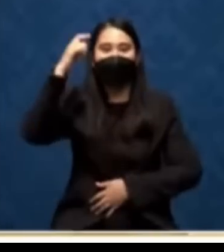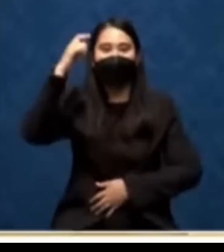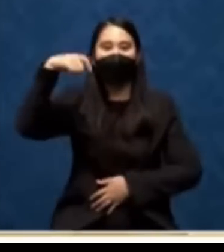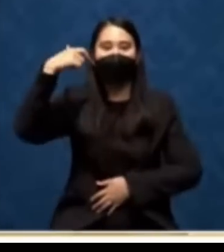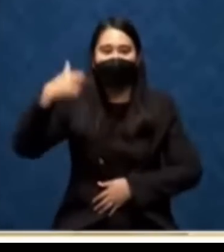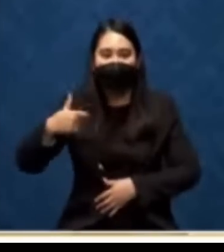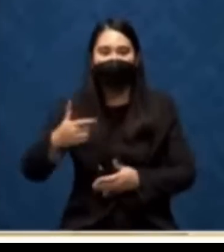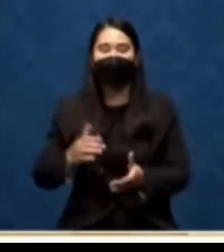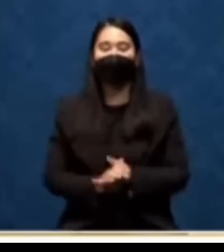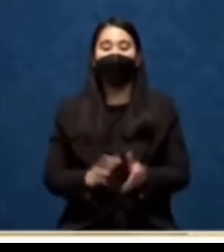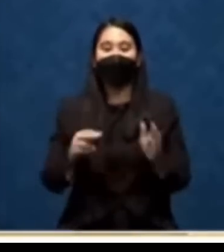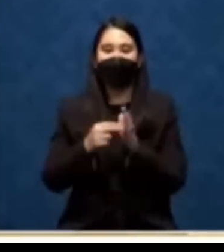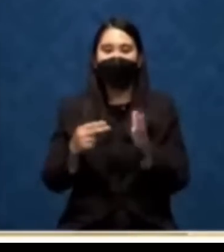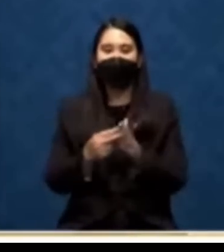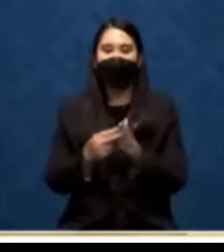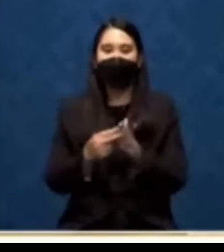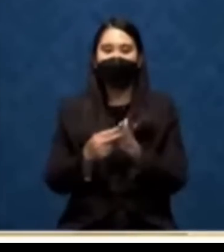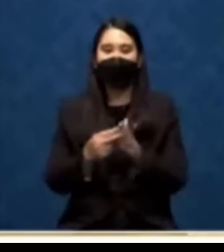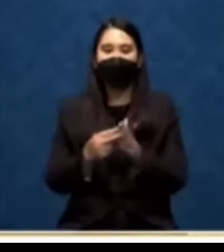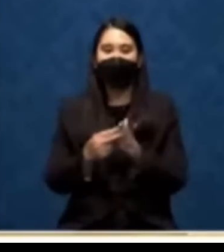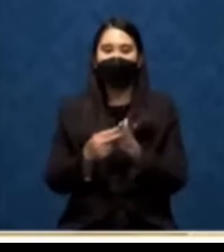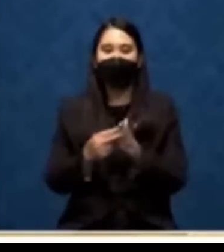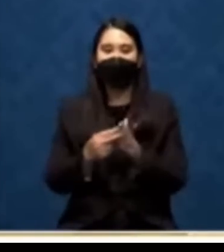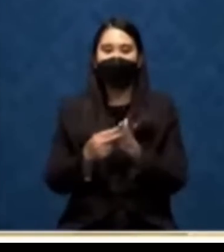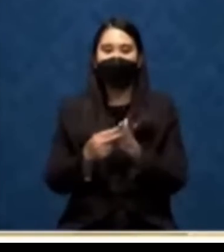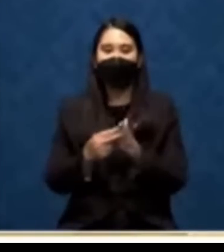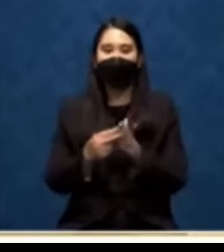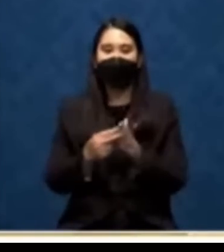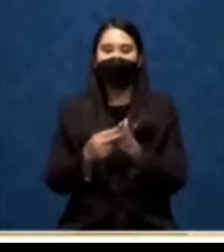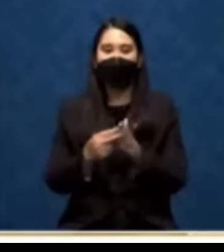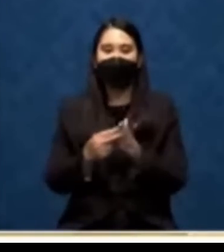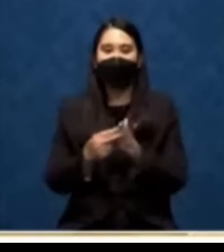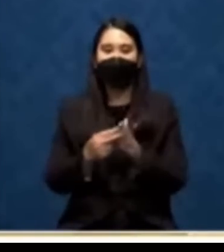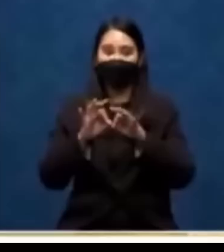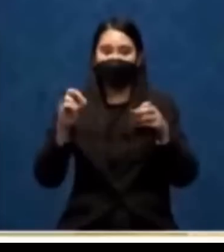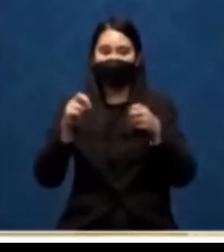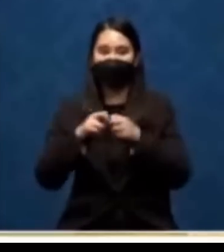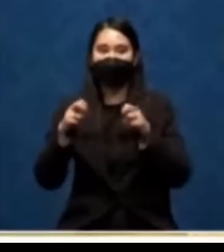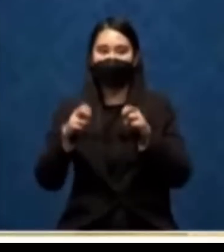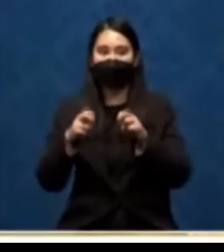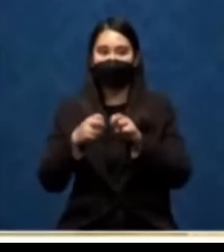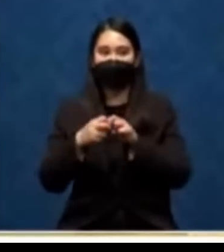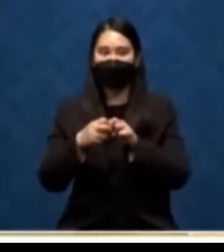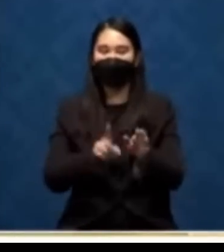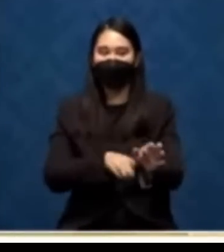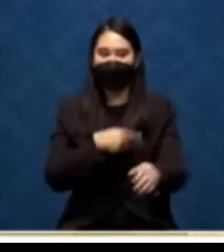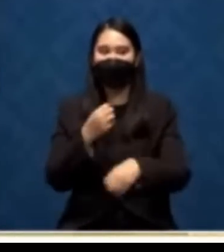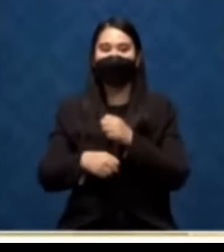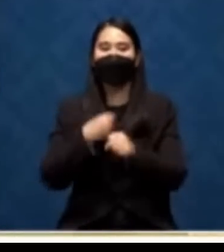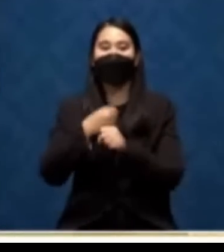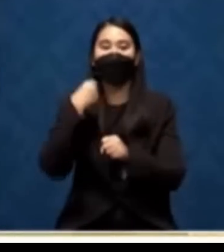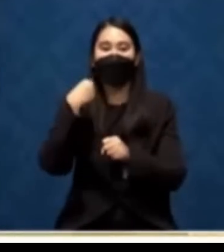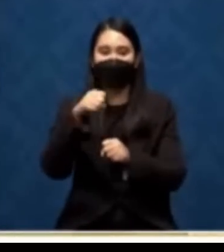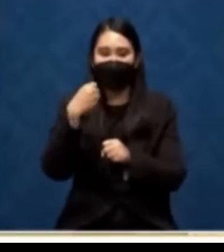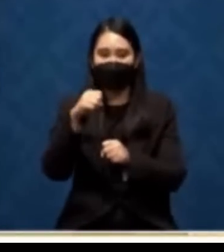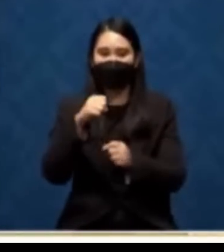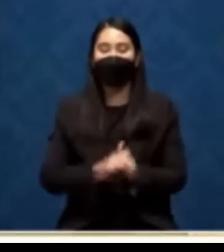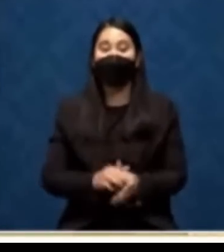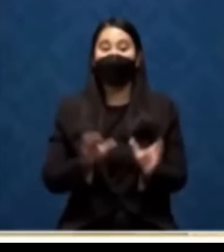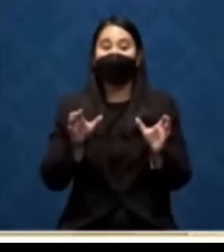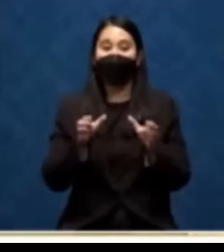านี้คือปัญหาอาชญากรรมข้ามชาติที่ลุกลามบานปลายอยู่ในภูมิภาคนี้มานับ10ปีแล้วหลาย